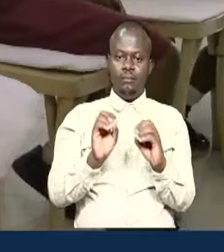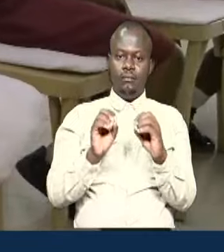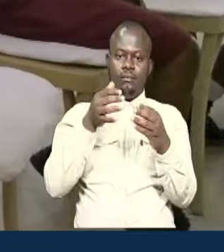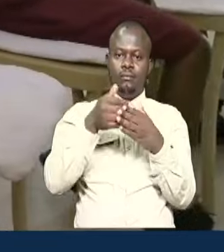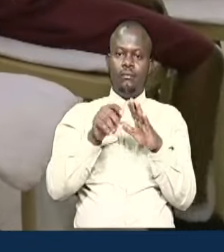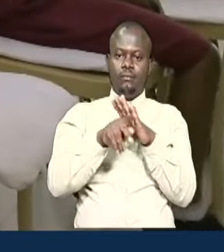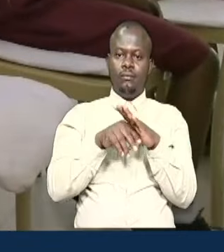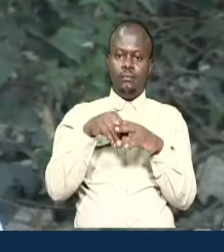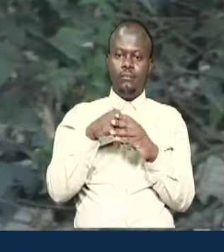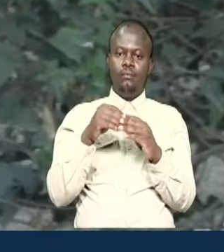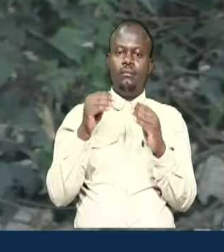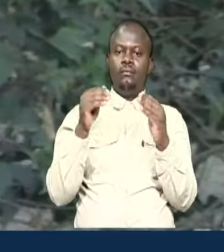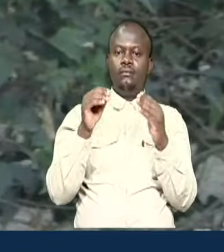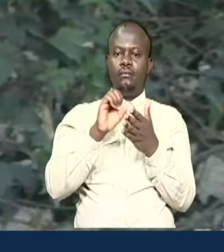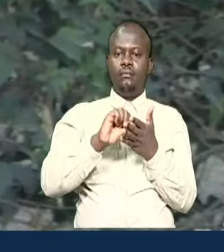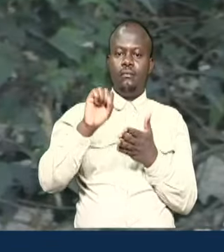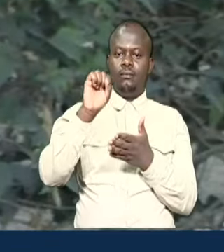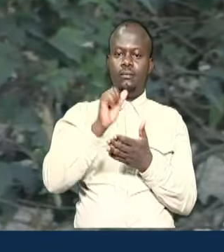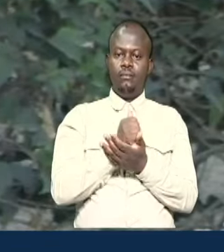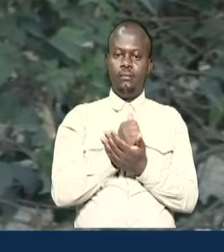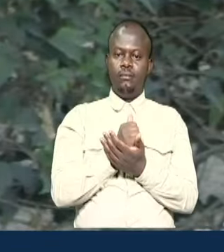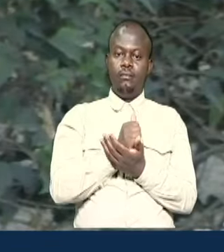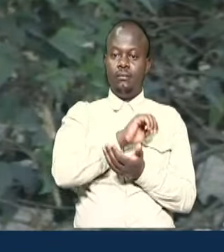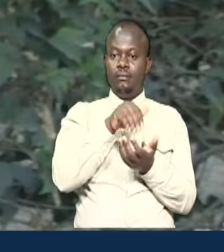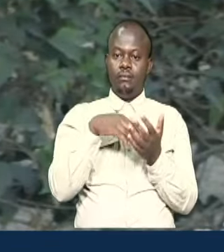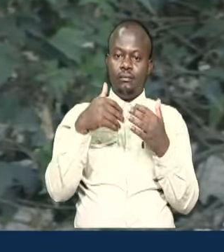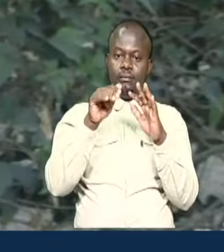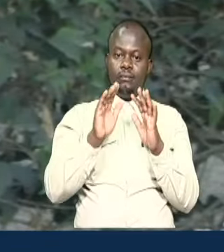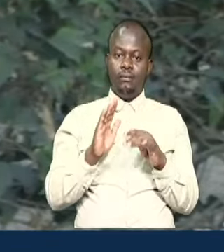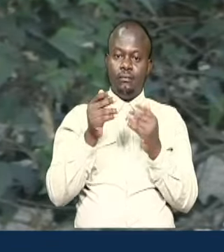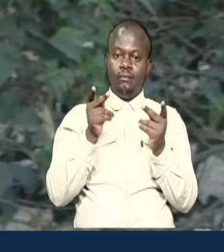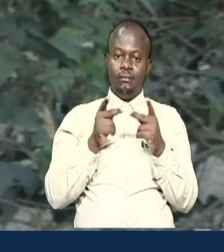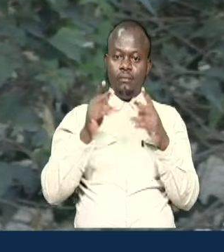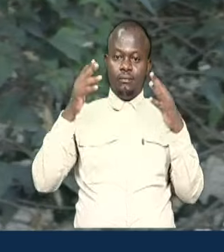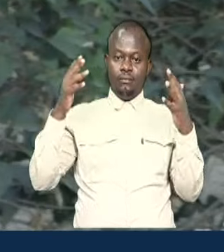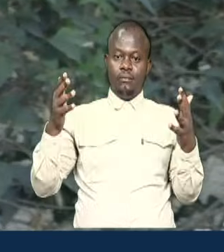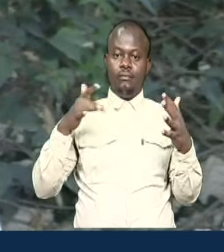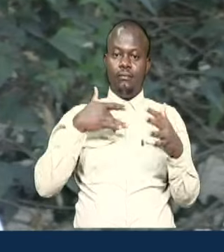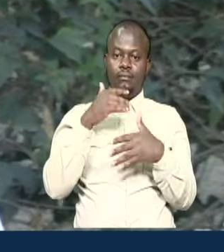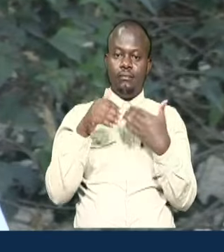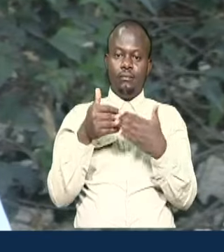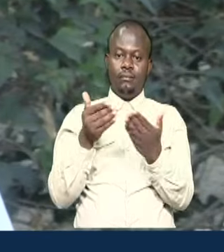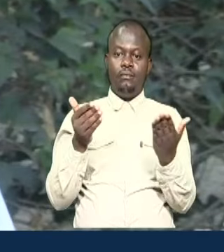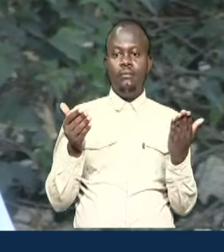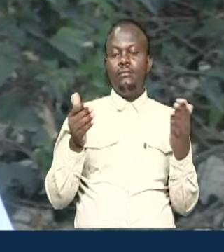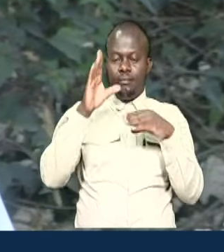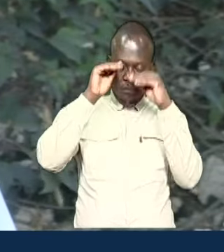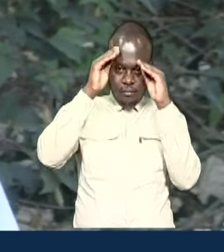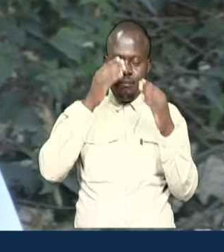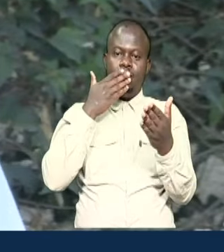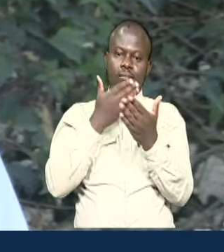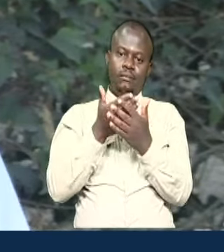mashuri abanza n'ayisumbuye. Iki kigo ntabwo gisanzwe, ni ahantu hanini hisanzuye. Kwiga ni byiza